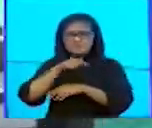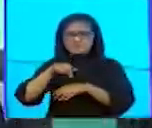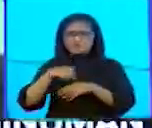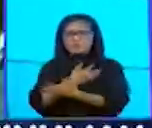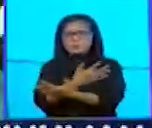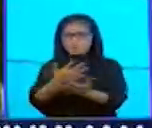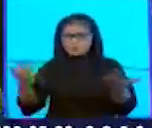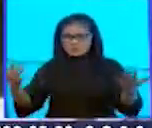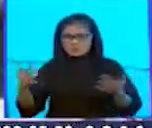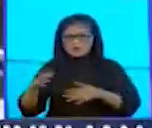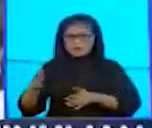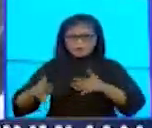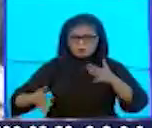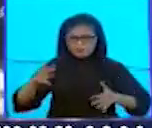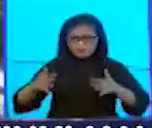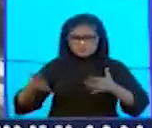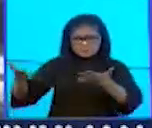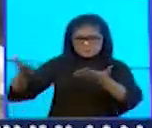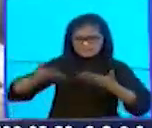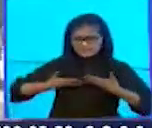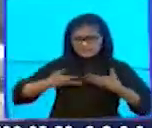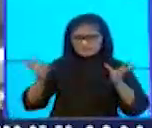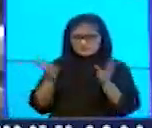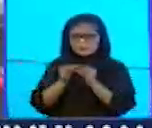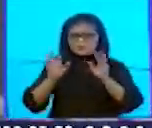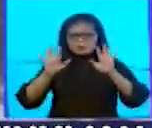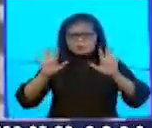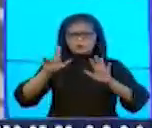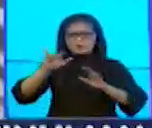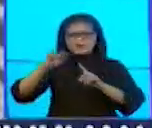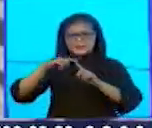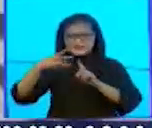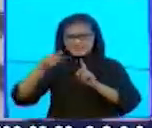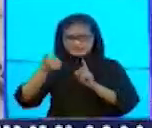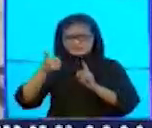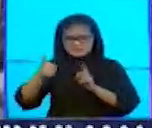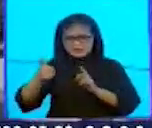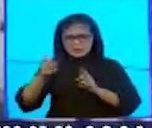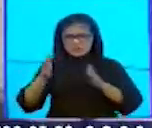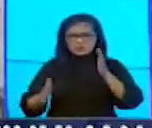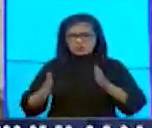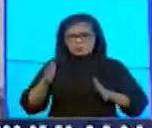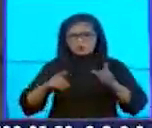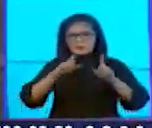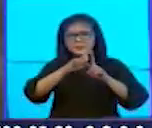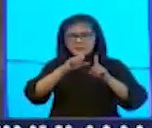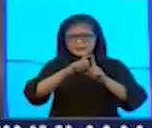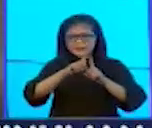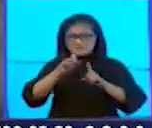dapat menampung cairan disinfektan dengan kapasitas 10 liter. Robot Delta telah dioperasikan warga sejak sepekan